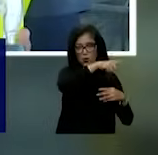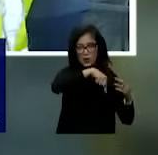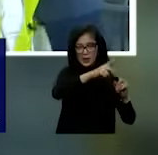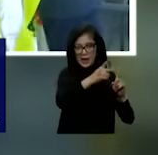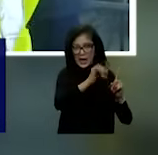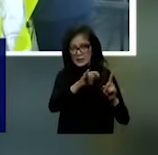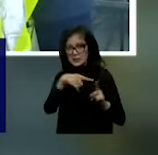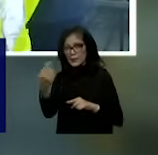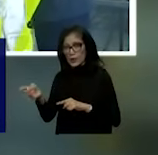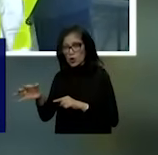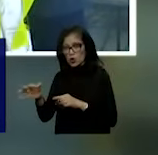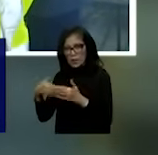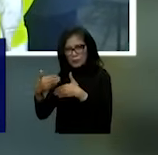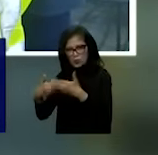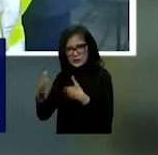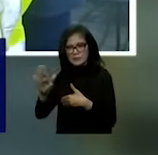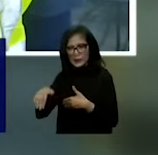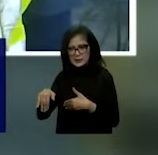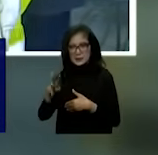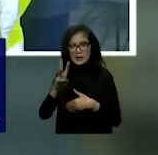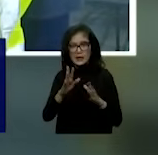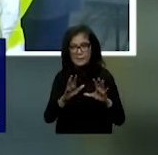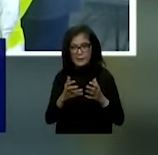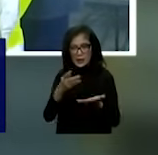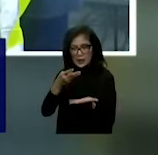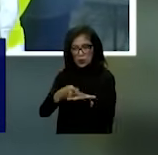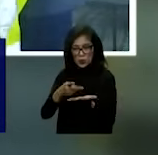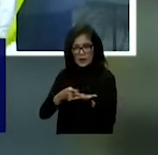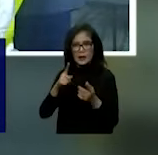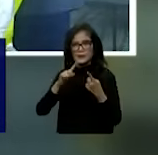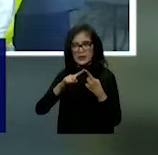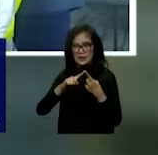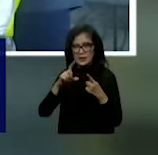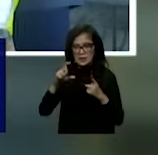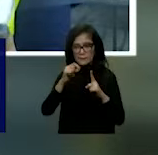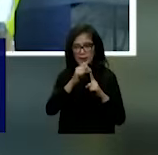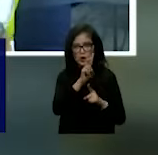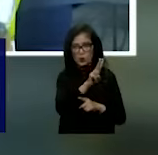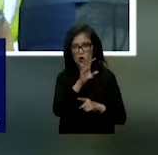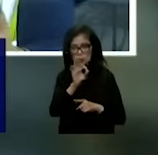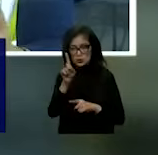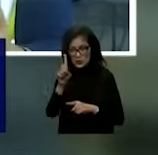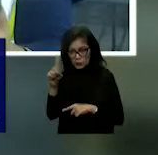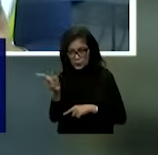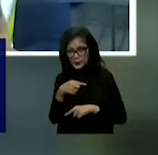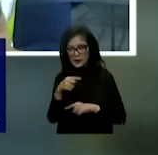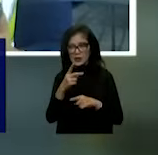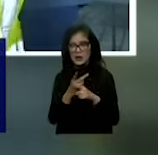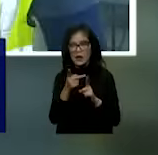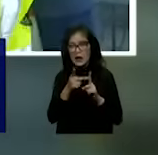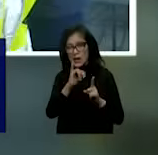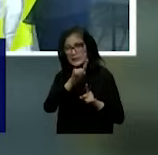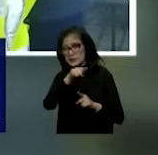dibagi menjadi 3 paket kontrak. Yang pertama untuk paket CP201 dari arah Bundaran HI ke Monas, saat ini progresnya